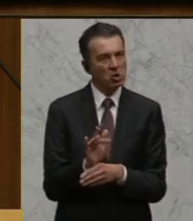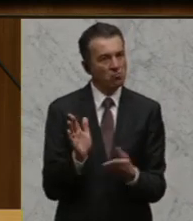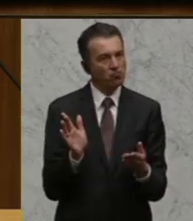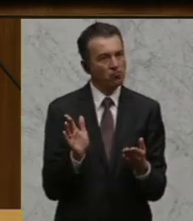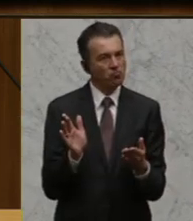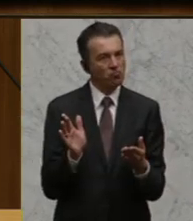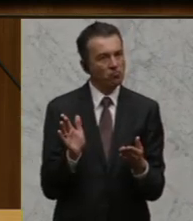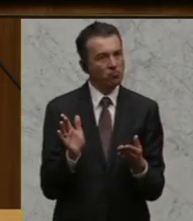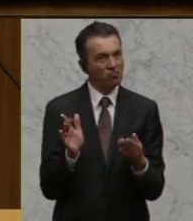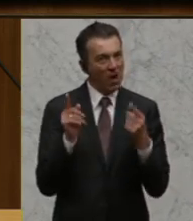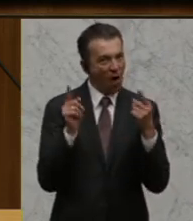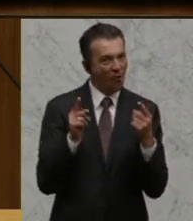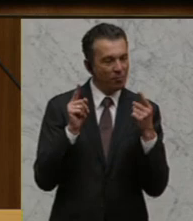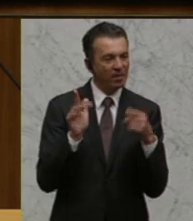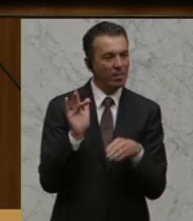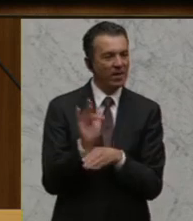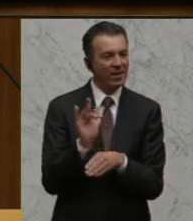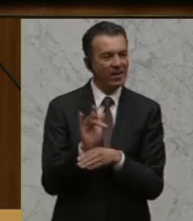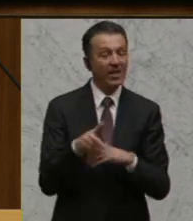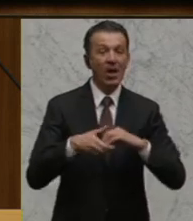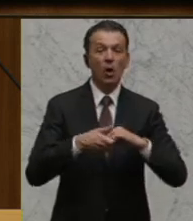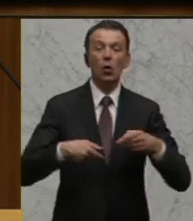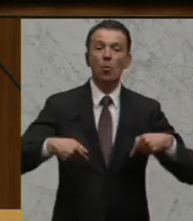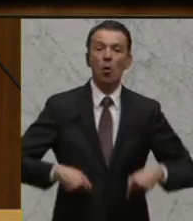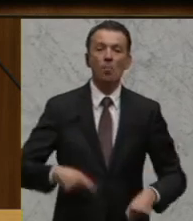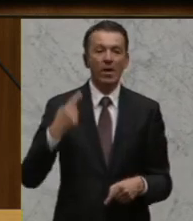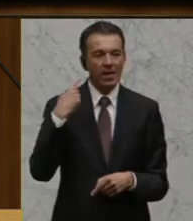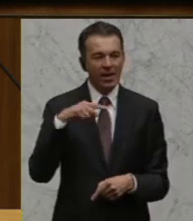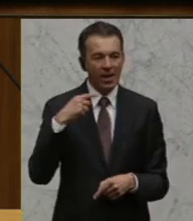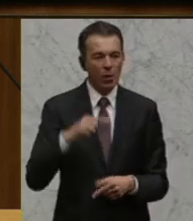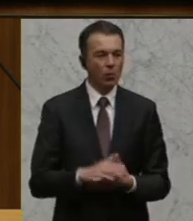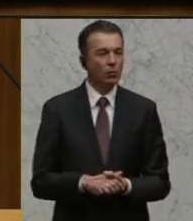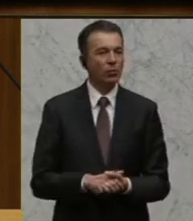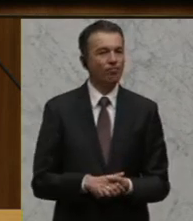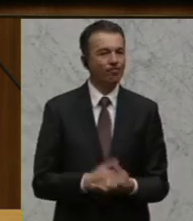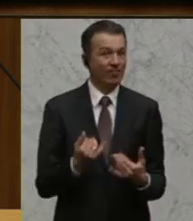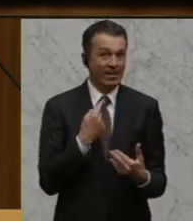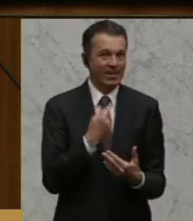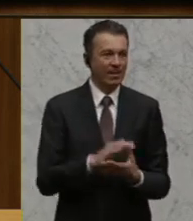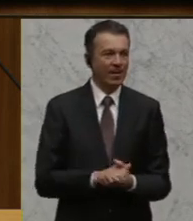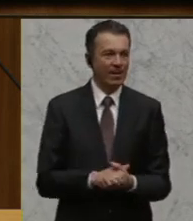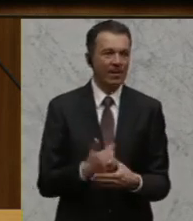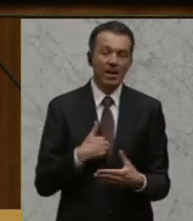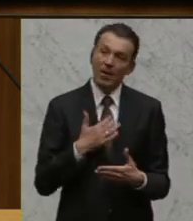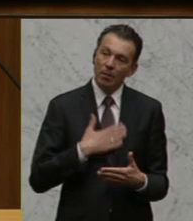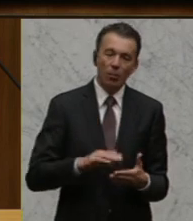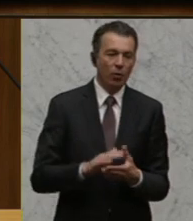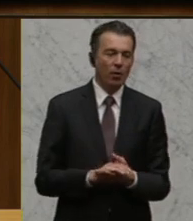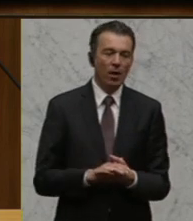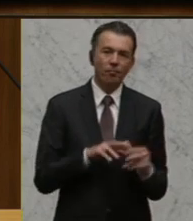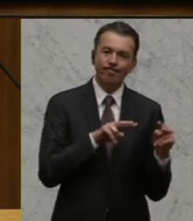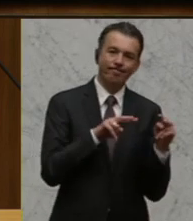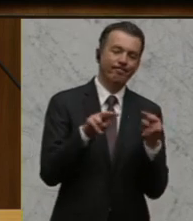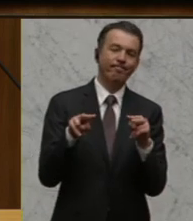aufmerksamen Kritik des Clubobmanns der NEOS, die gerade geäußert worden sind, möchte ich das